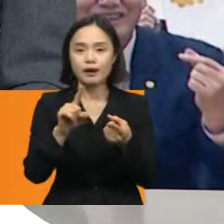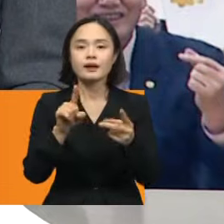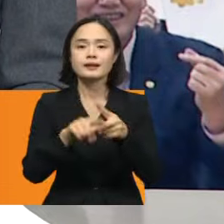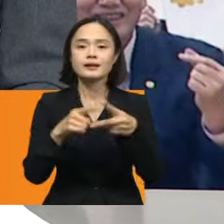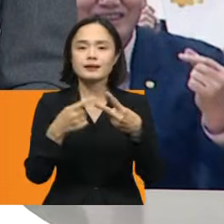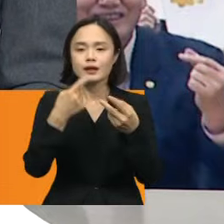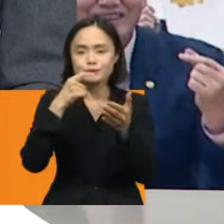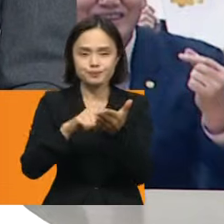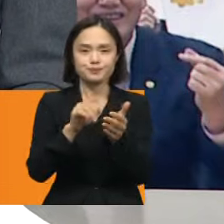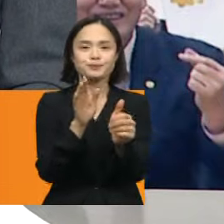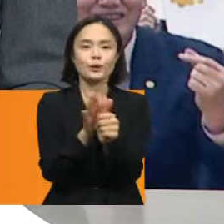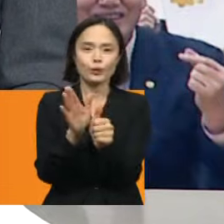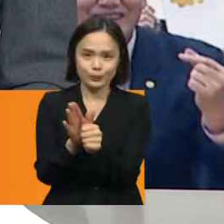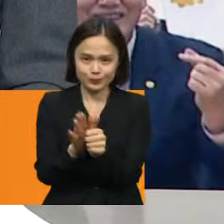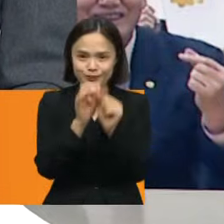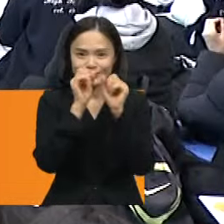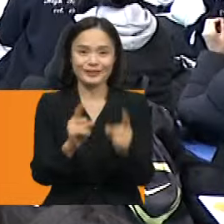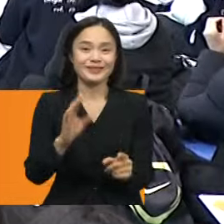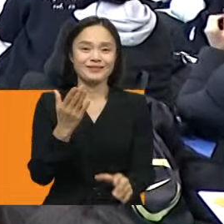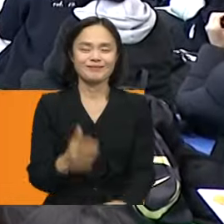현장에 권석화 기자가 다녀왔습니다.